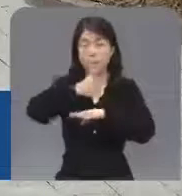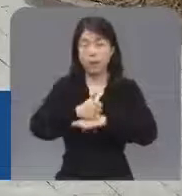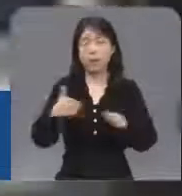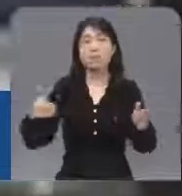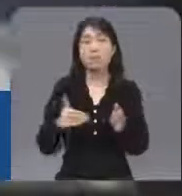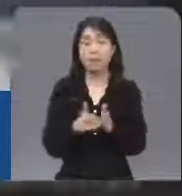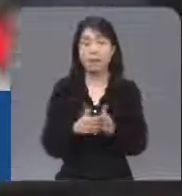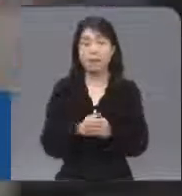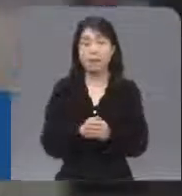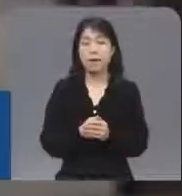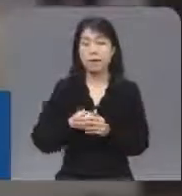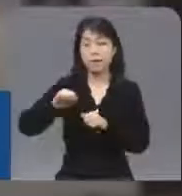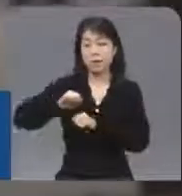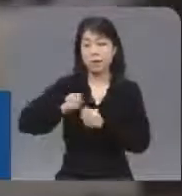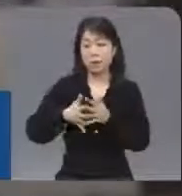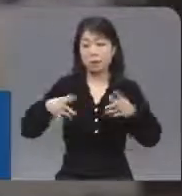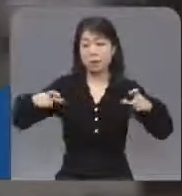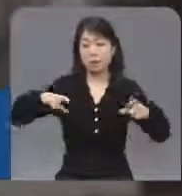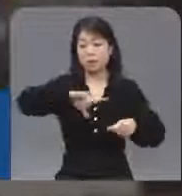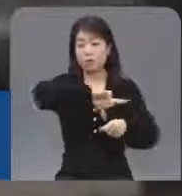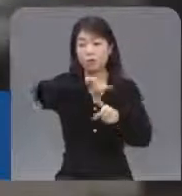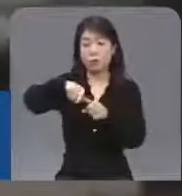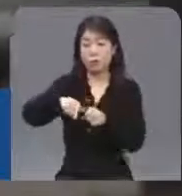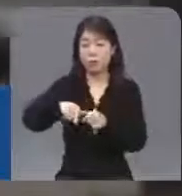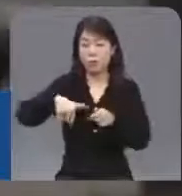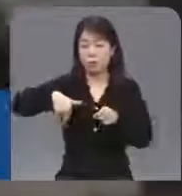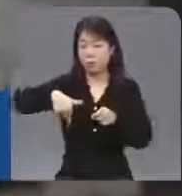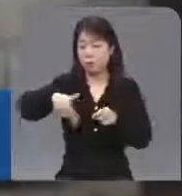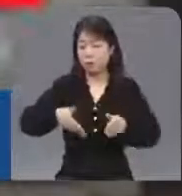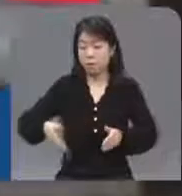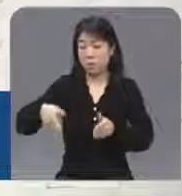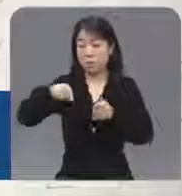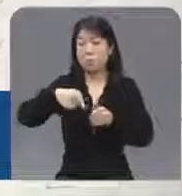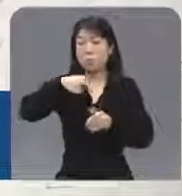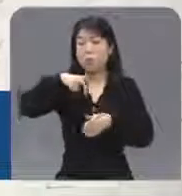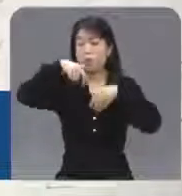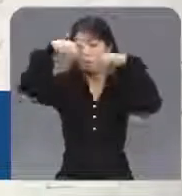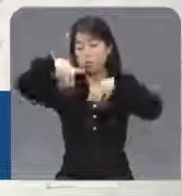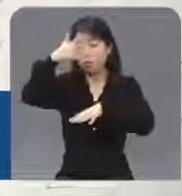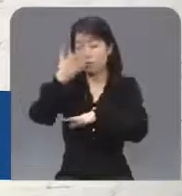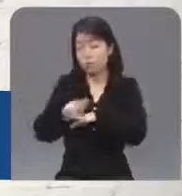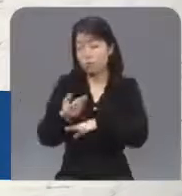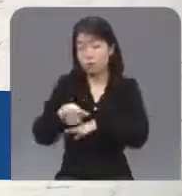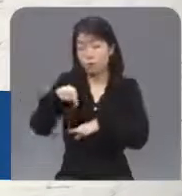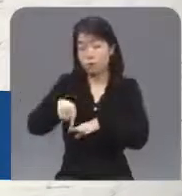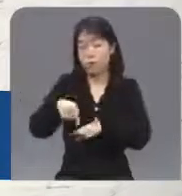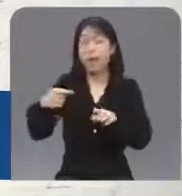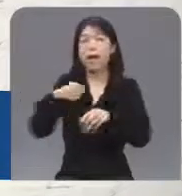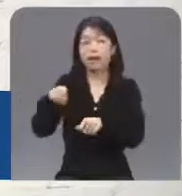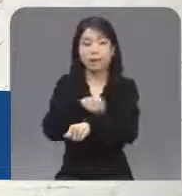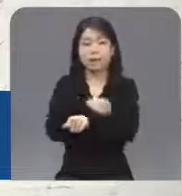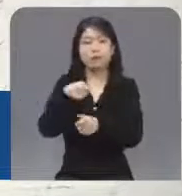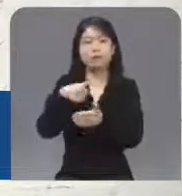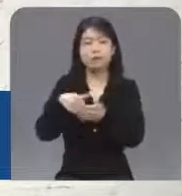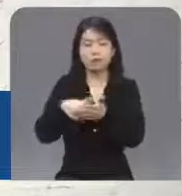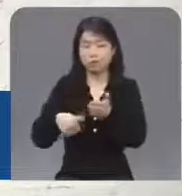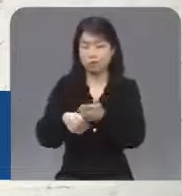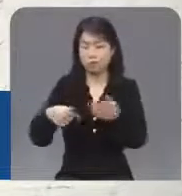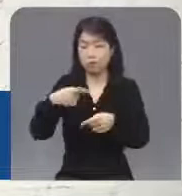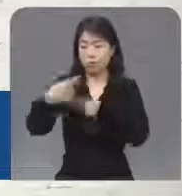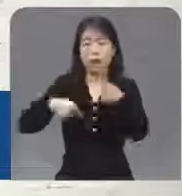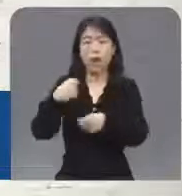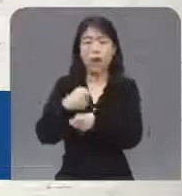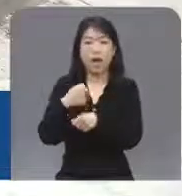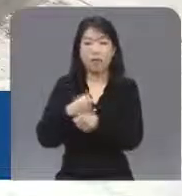광주시는 상무지구 아파트 단지 주변에 인도 블록을 빗물이 스며드는 투수 블로그 로 교체하고 가로수 사이에